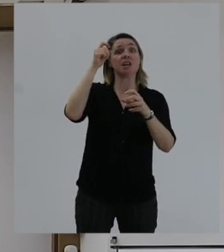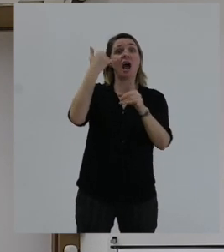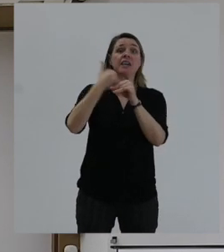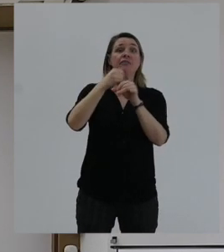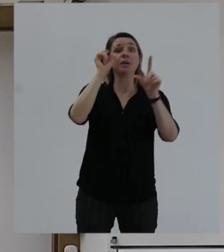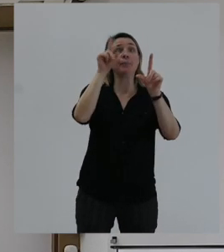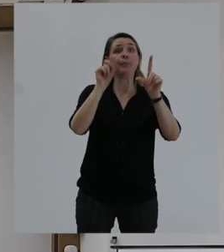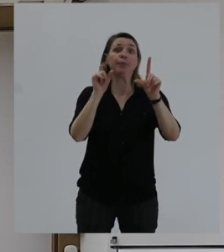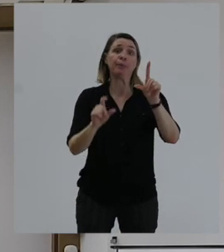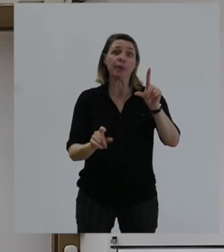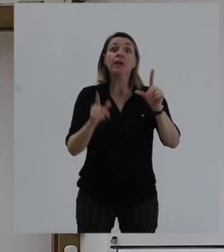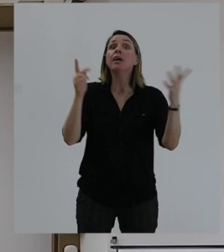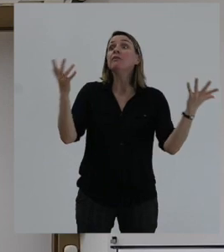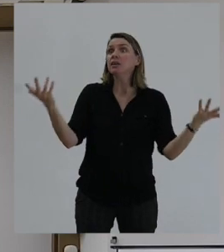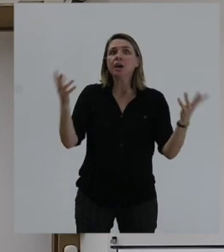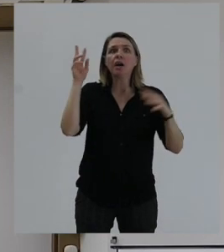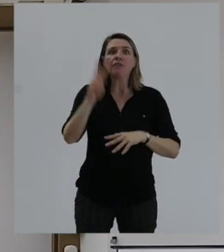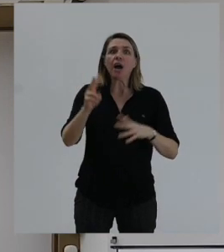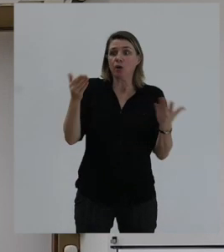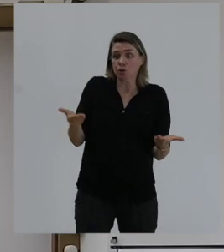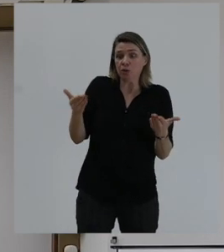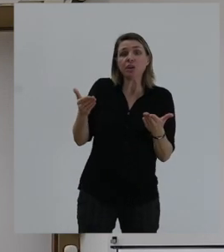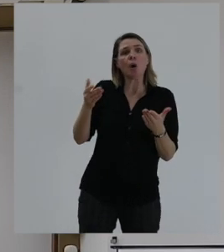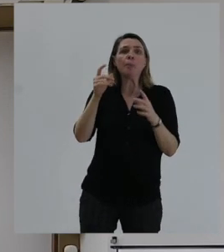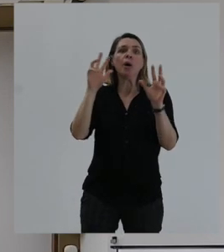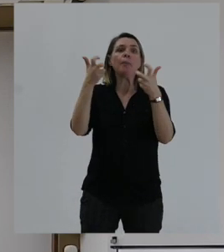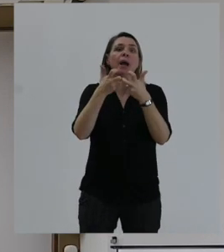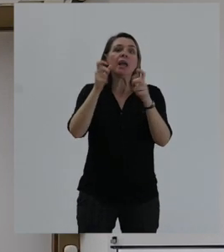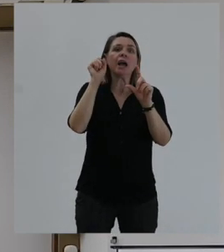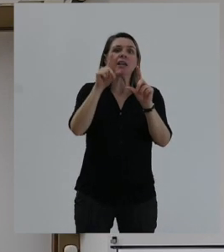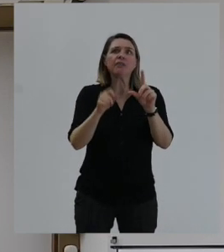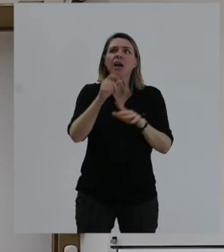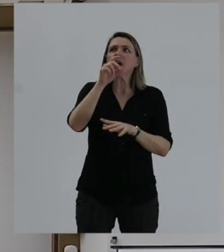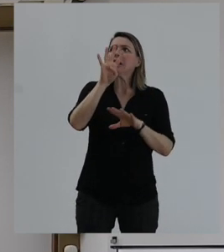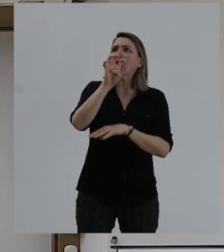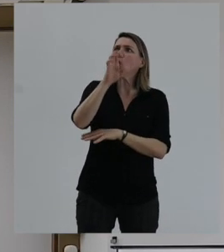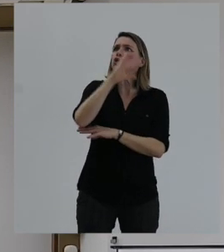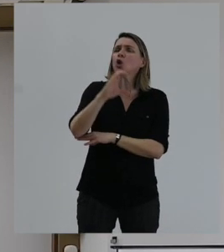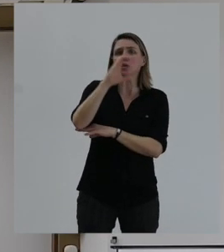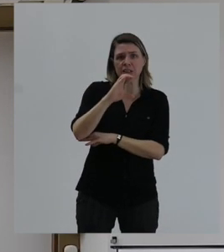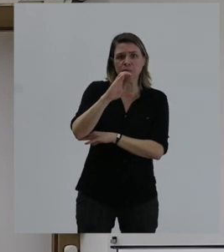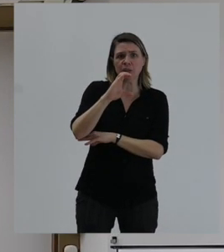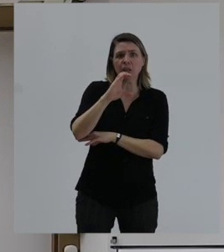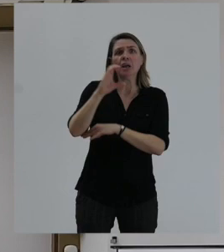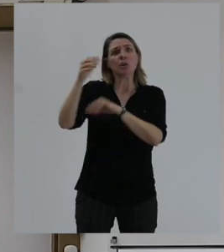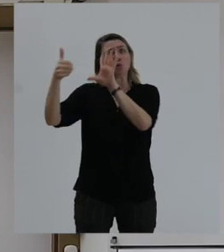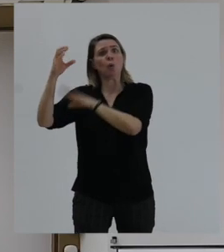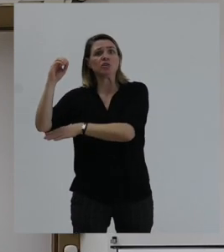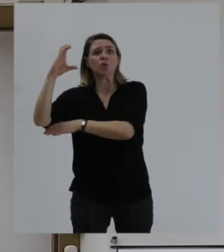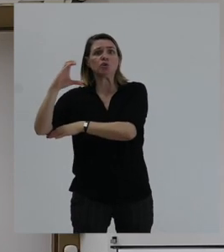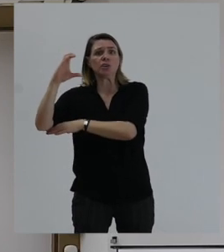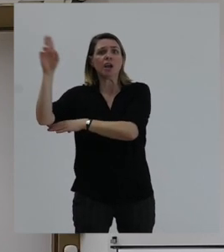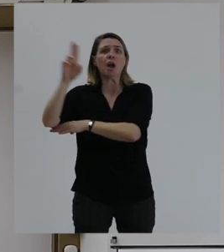de Bordeaux, grâce à sa convention avec le CROUS, bénéficie d'un prix des cafés dans les machines à café de 40 centimes contre 60 centimes